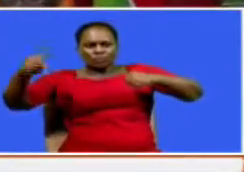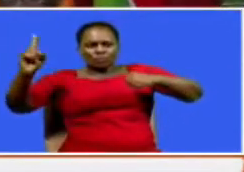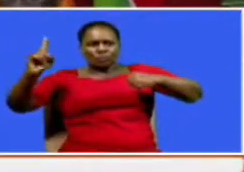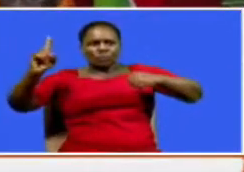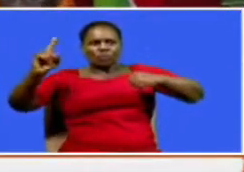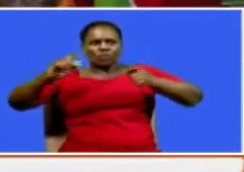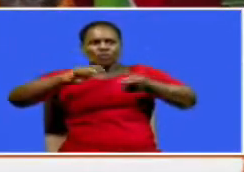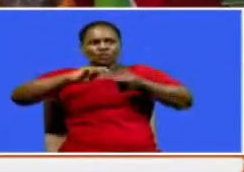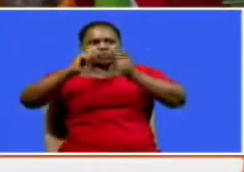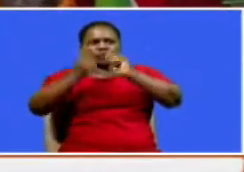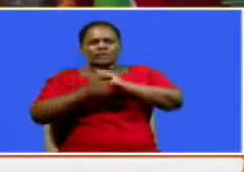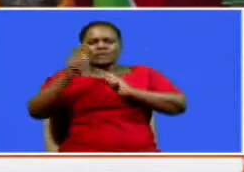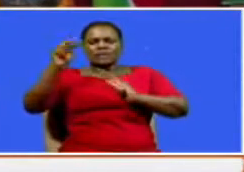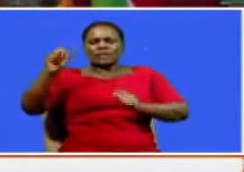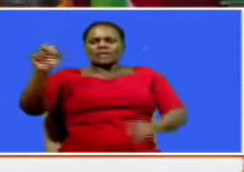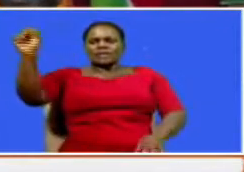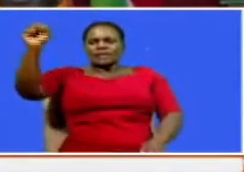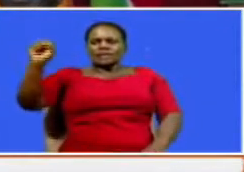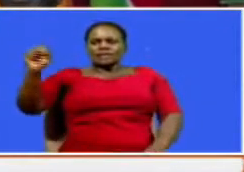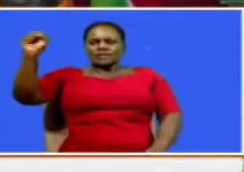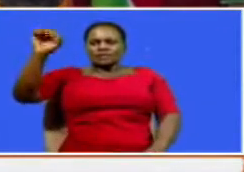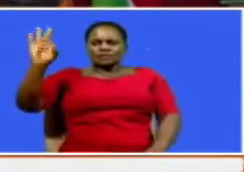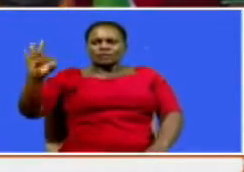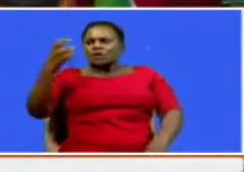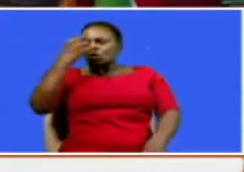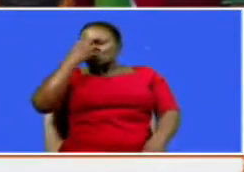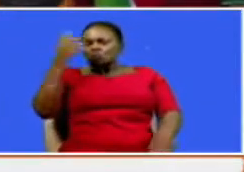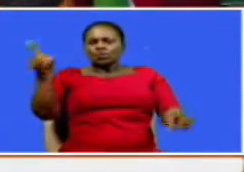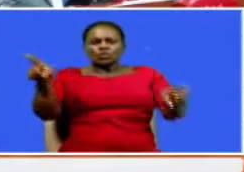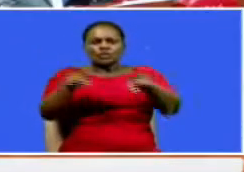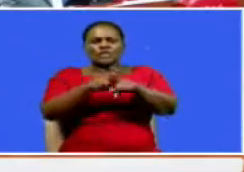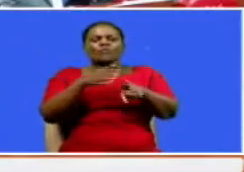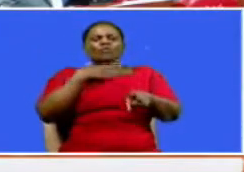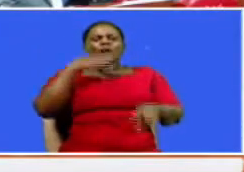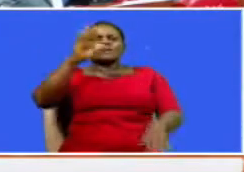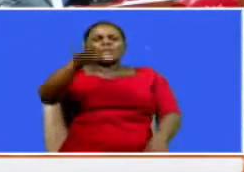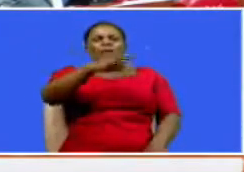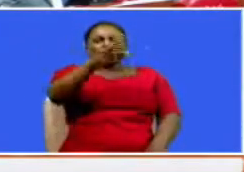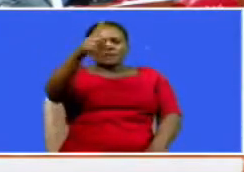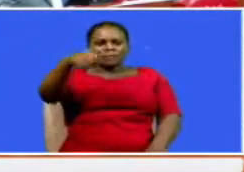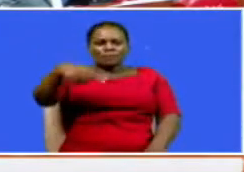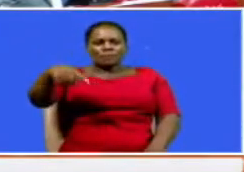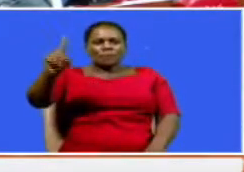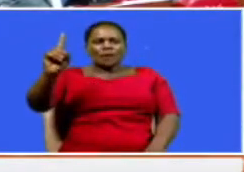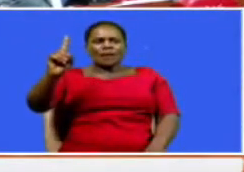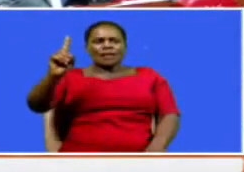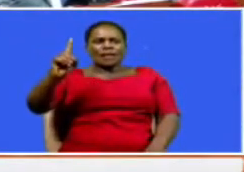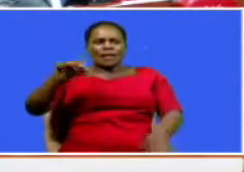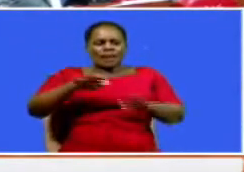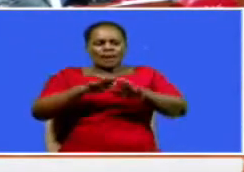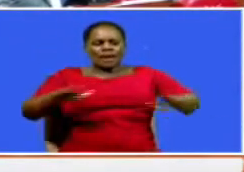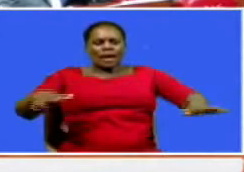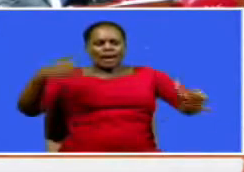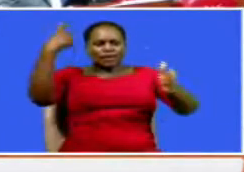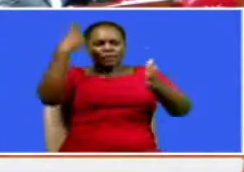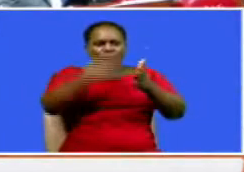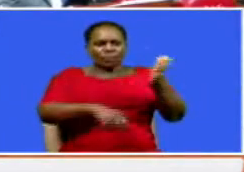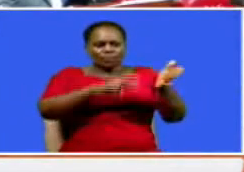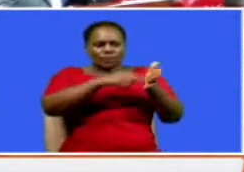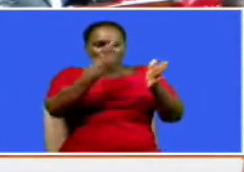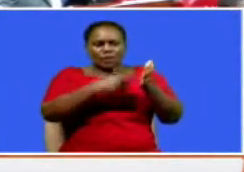wa marekebisho wa NSSF. Ruto pia anataka wabunge kupitisha mswada wa kodi za mashamba,